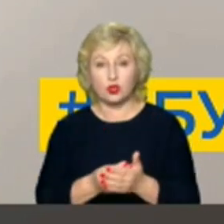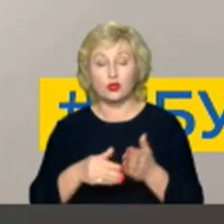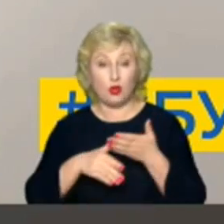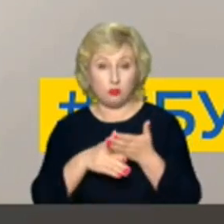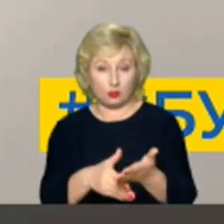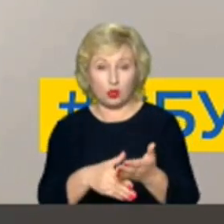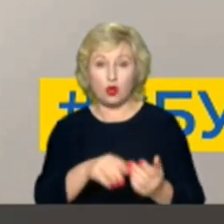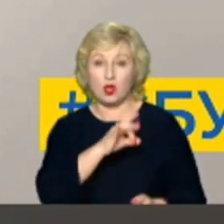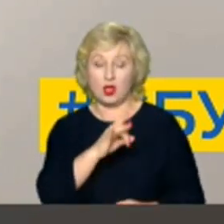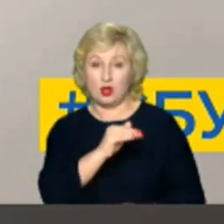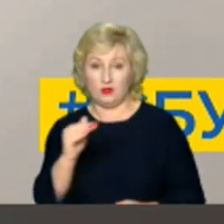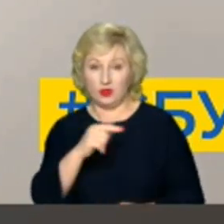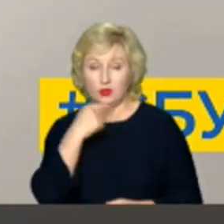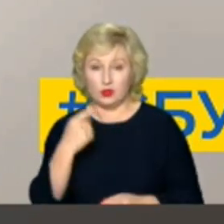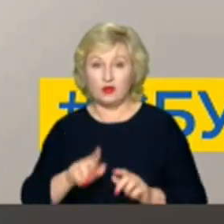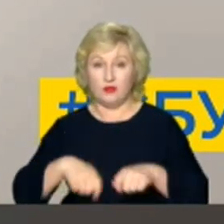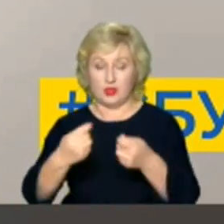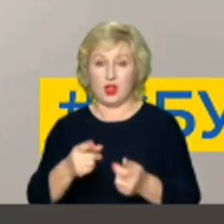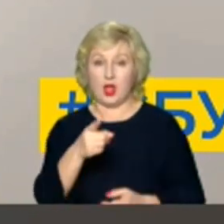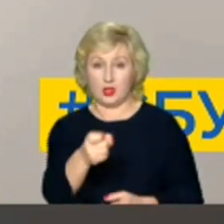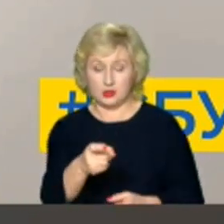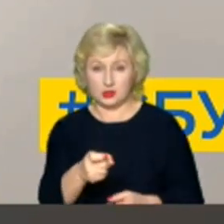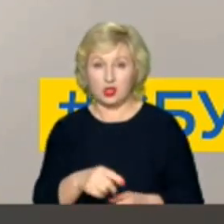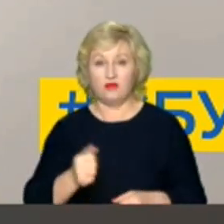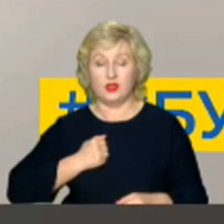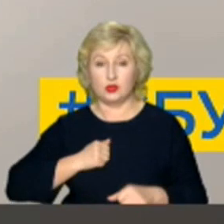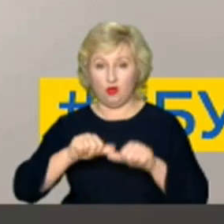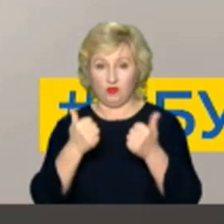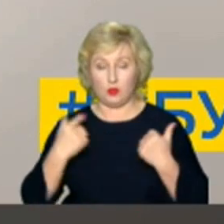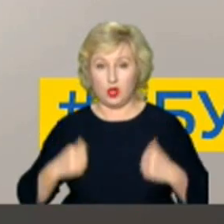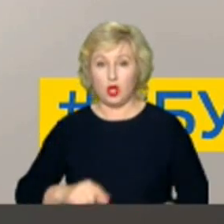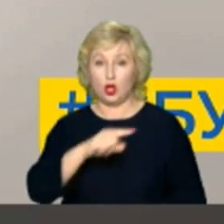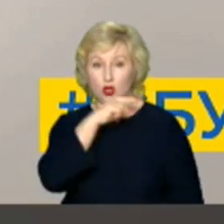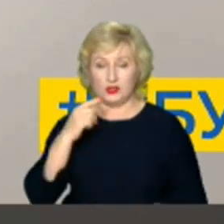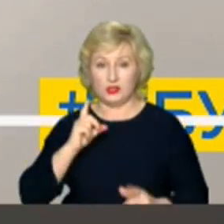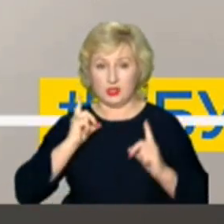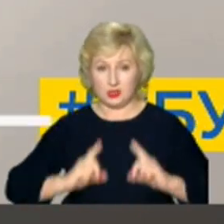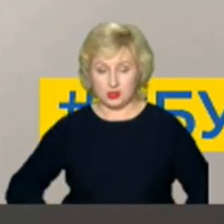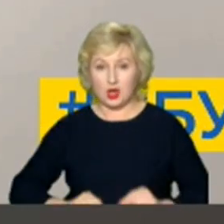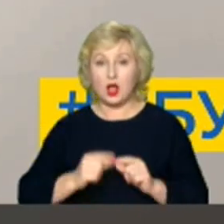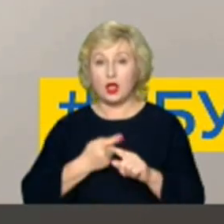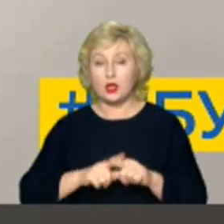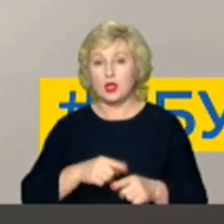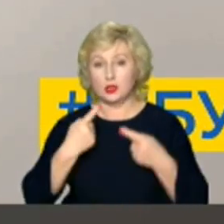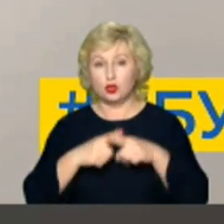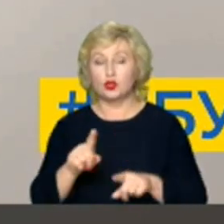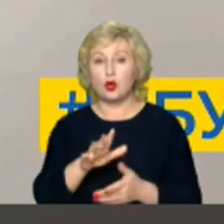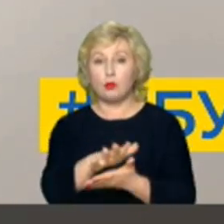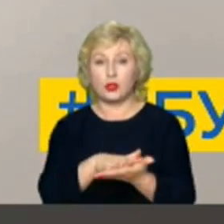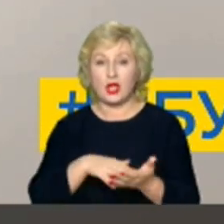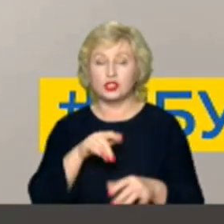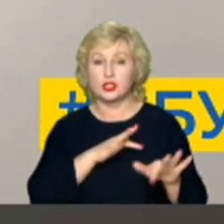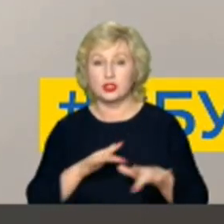чого загарбники видали йому вогнепальну зброю, військову форму російського зразка та інструкції щодо подальших дій проти